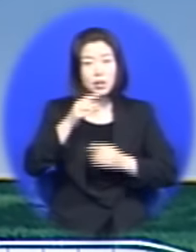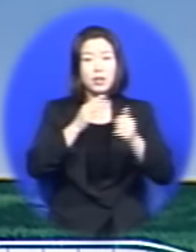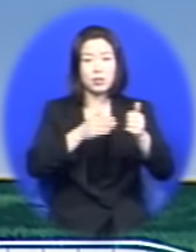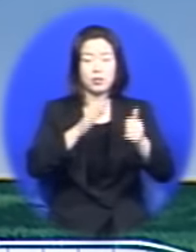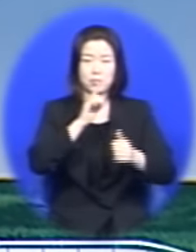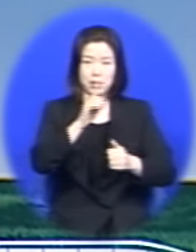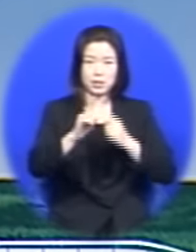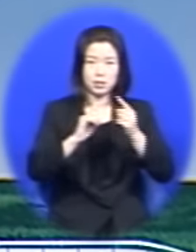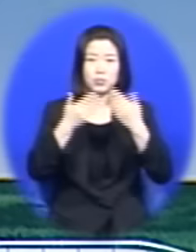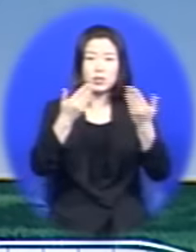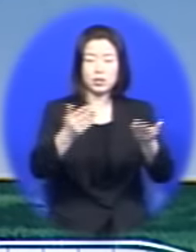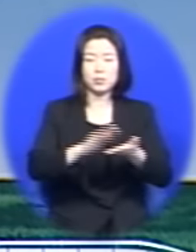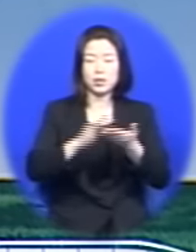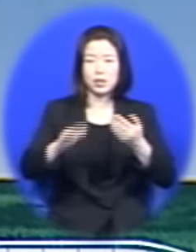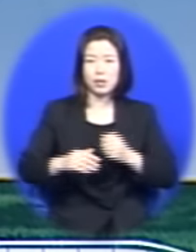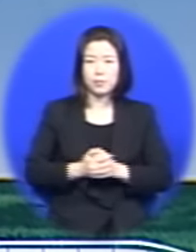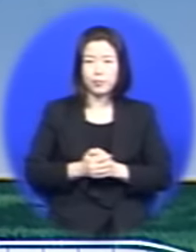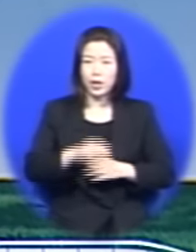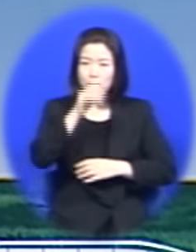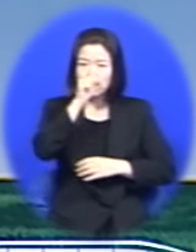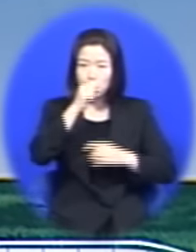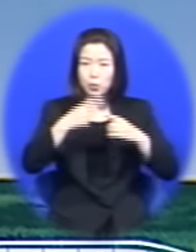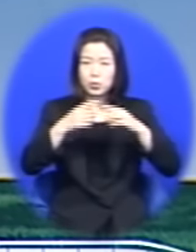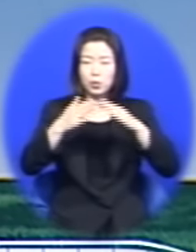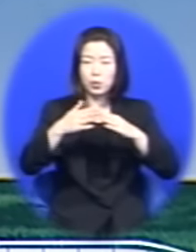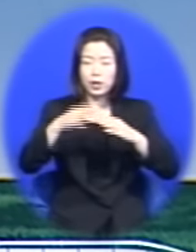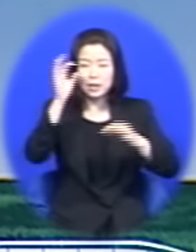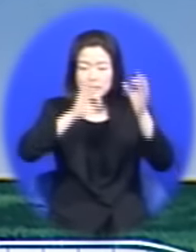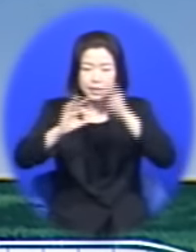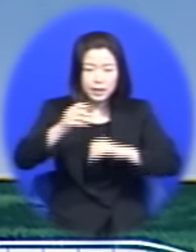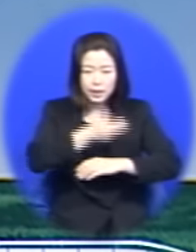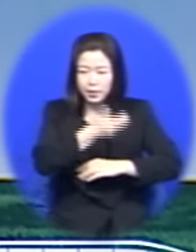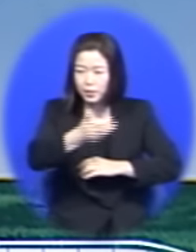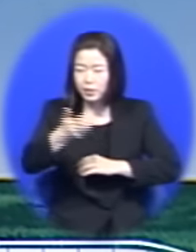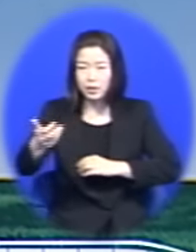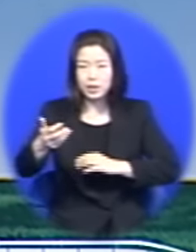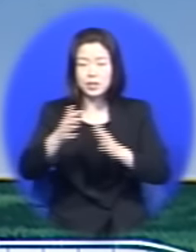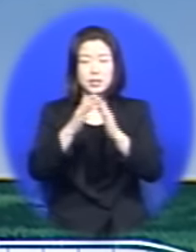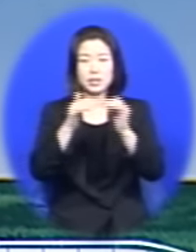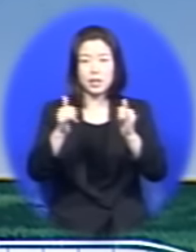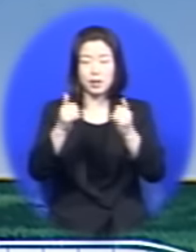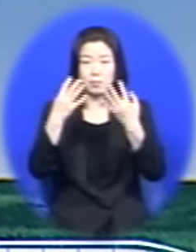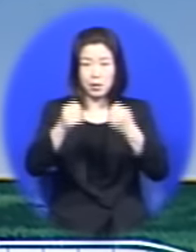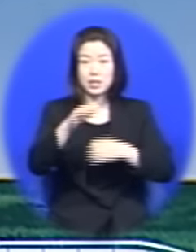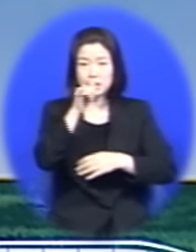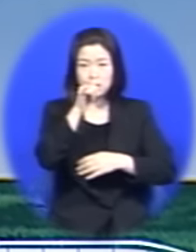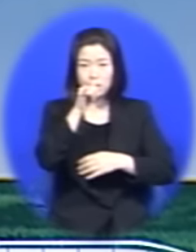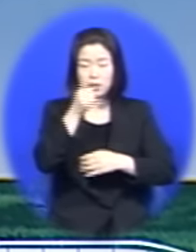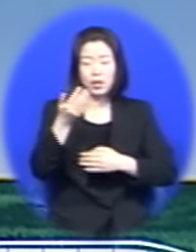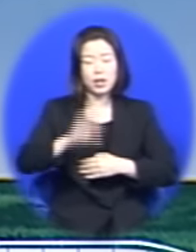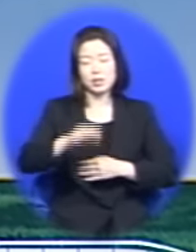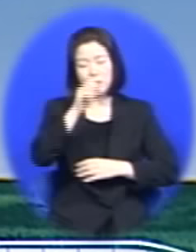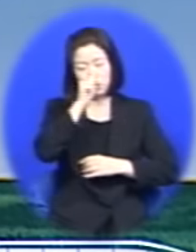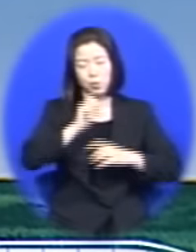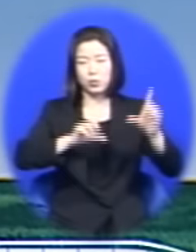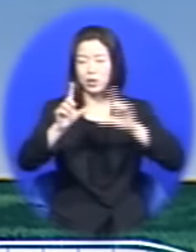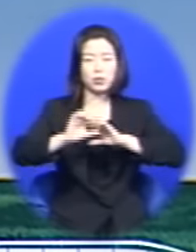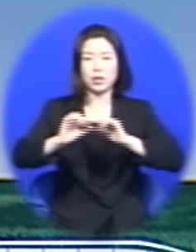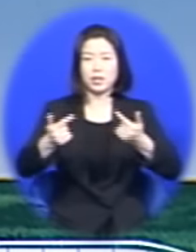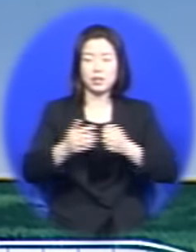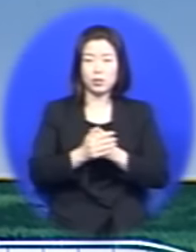여러분 좋은 교회를 찾아다니시는 분들이 많으시지만 좋은 태도는 아닙니다. 좋은